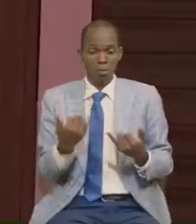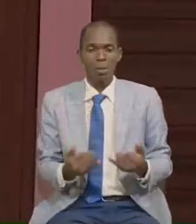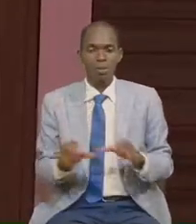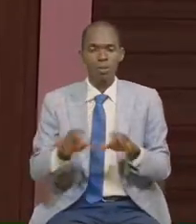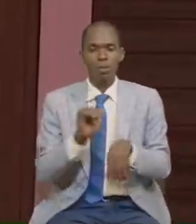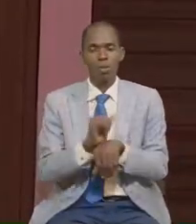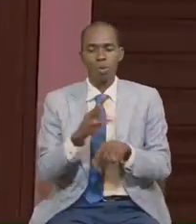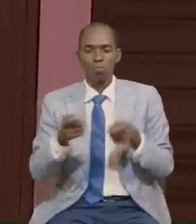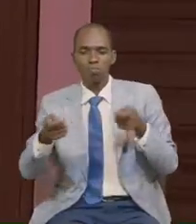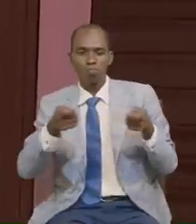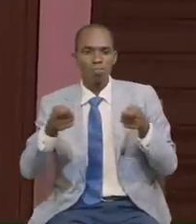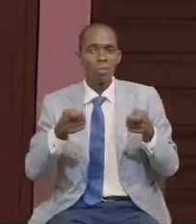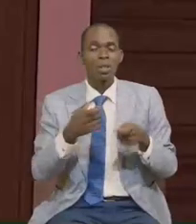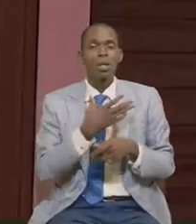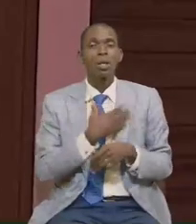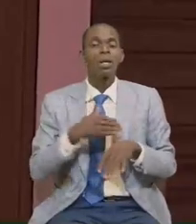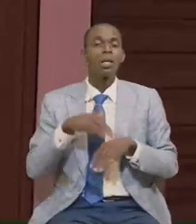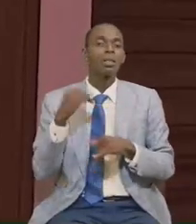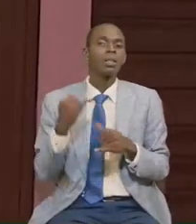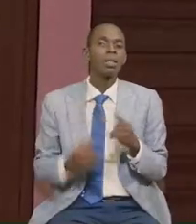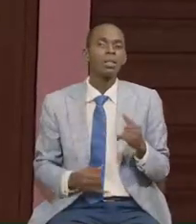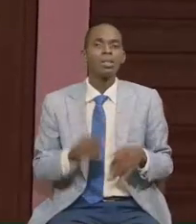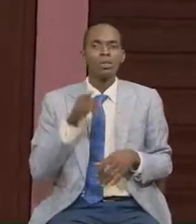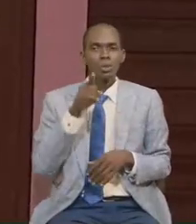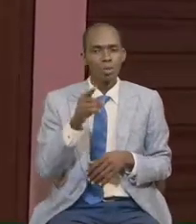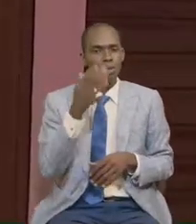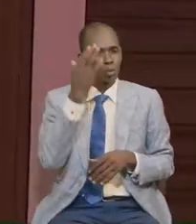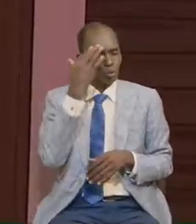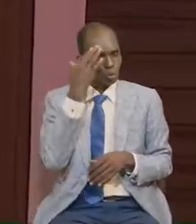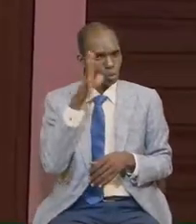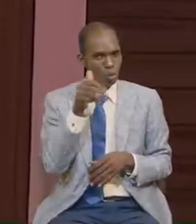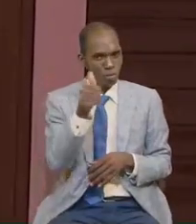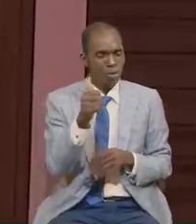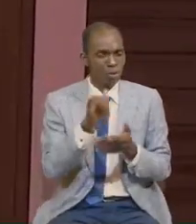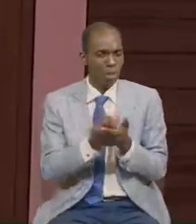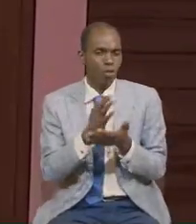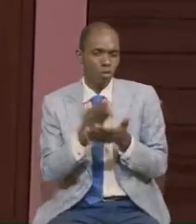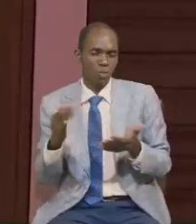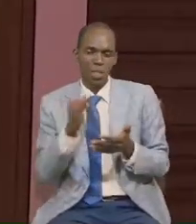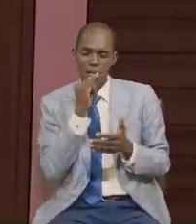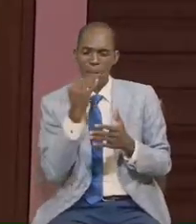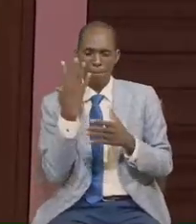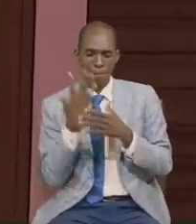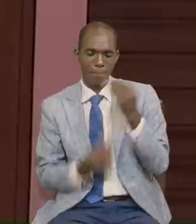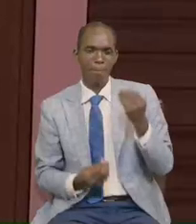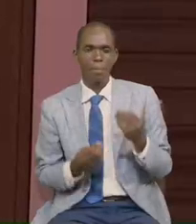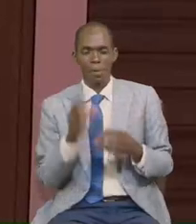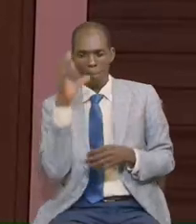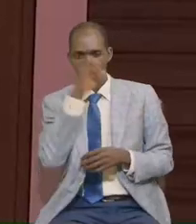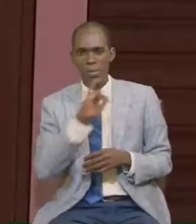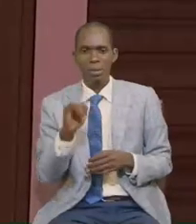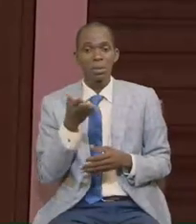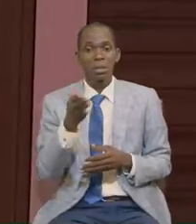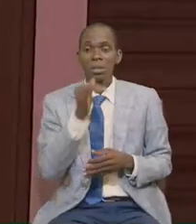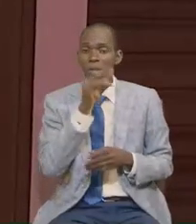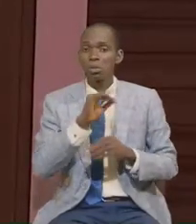Et finalement, mais tu sais qu'il y a quelque chose qui manque. Il n'y a pas de satisfaction. Il n'y a pas